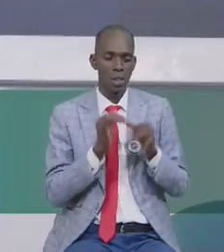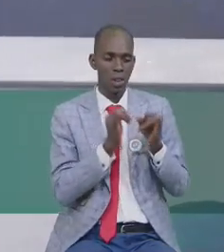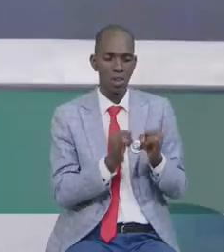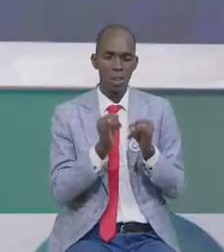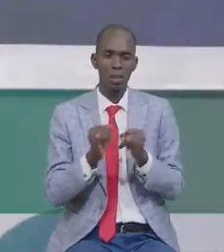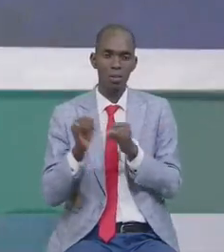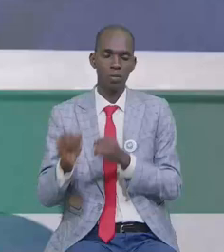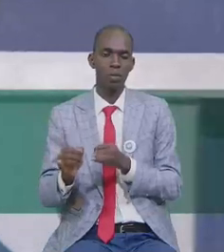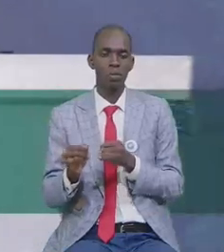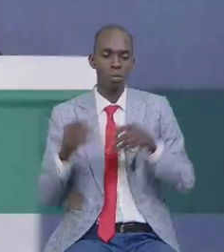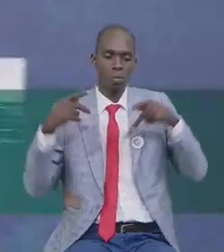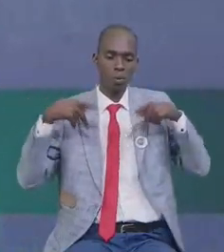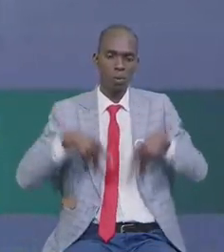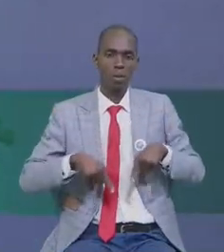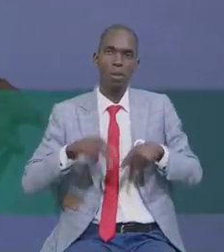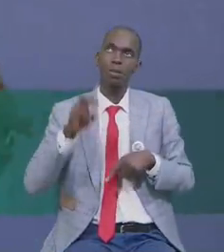Les portes.